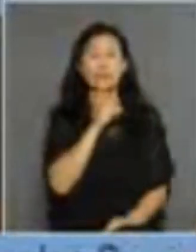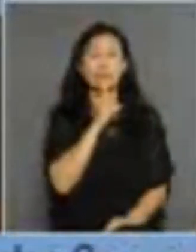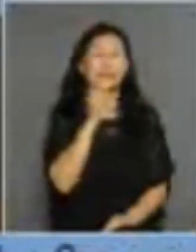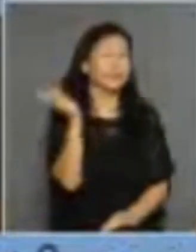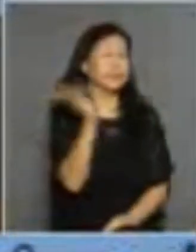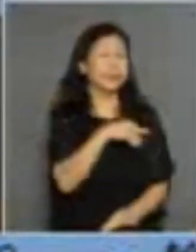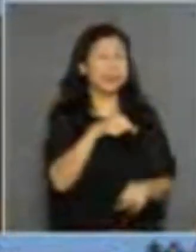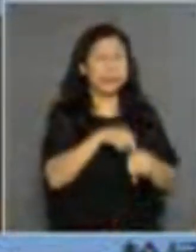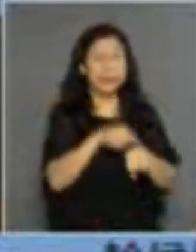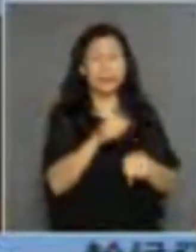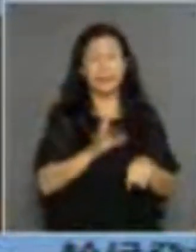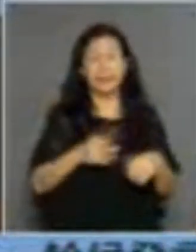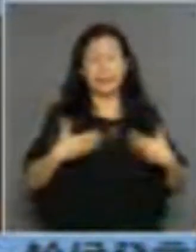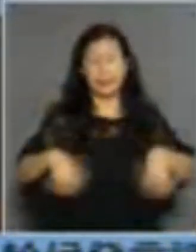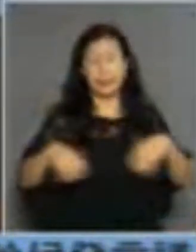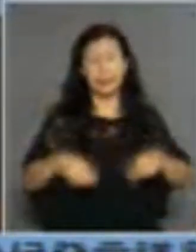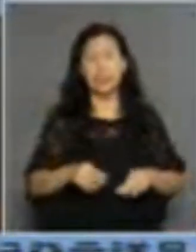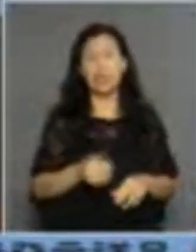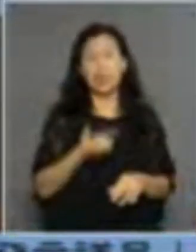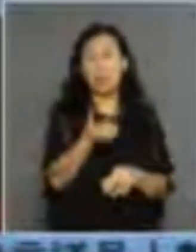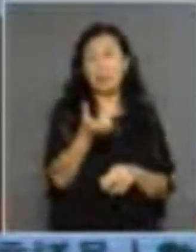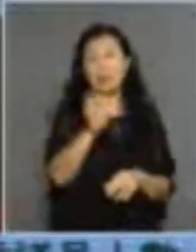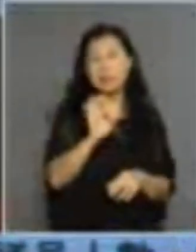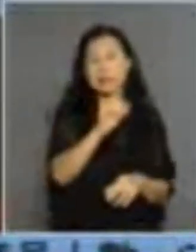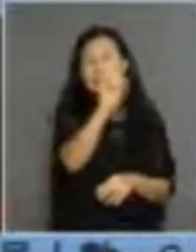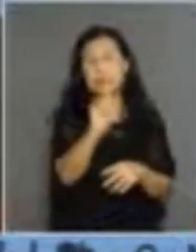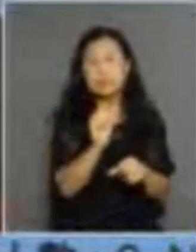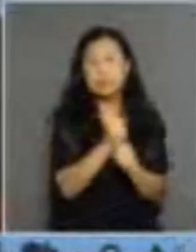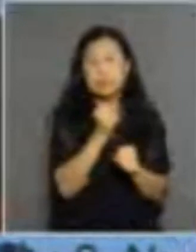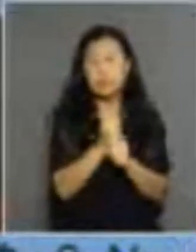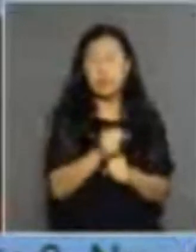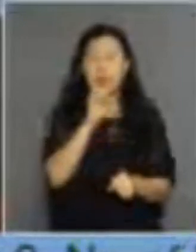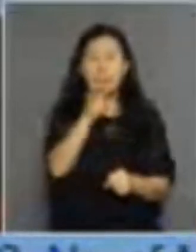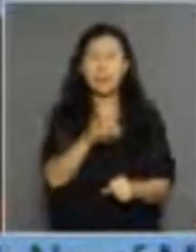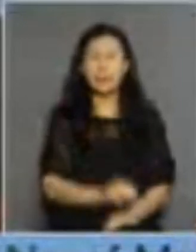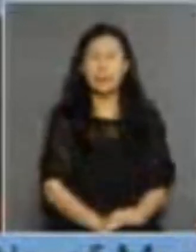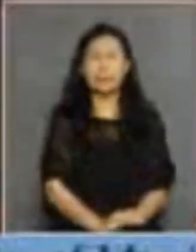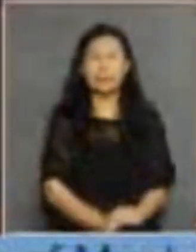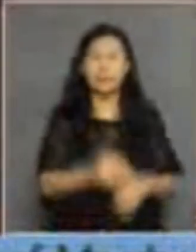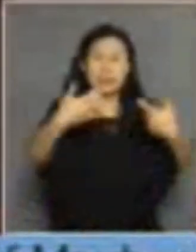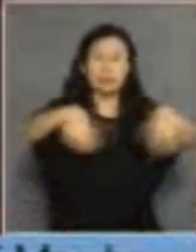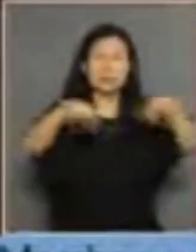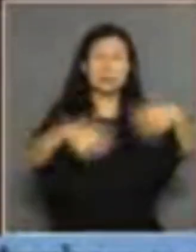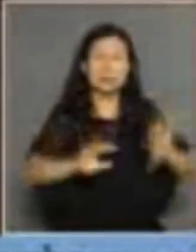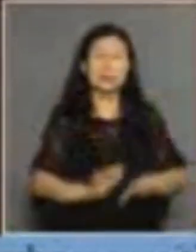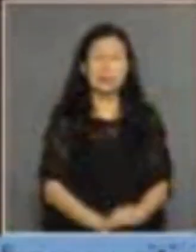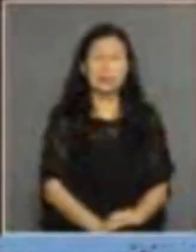係咪？唔俾錢點搞啊？我問你啊，點解算啦？